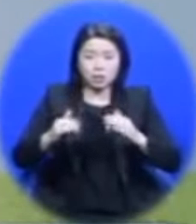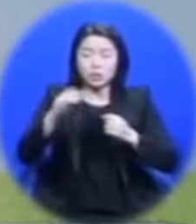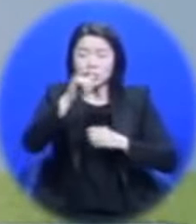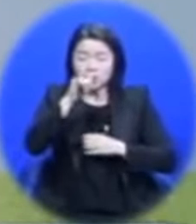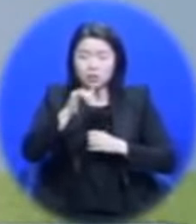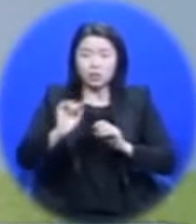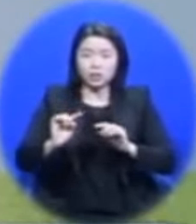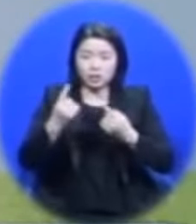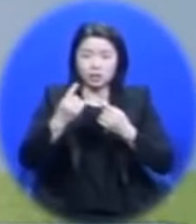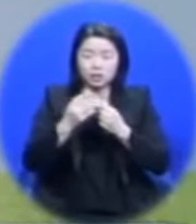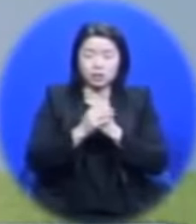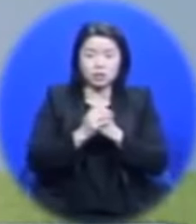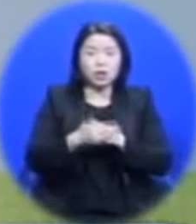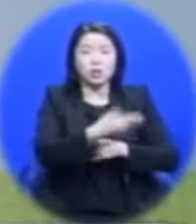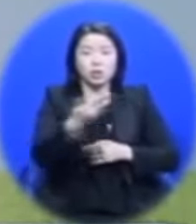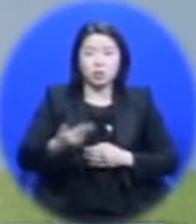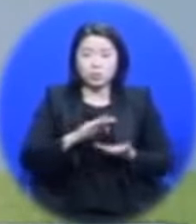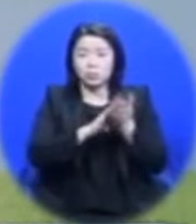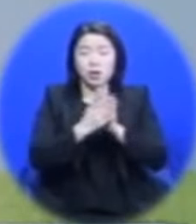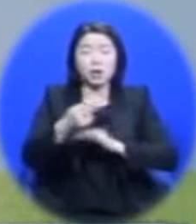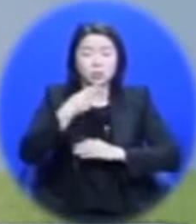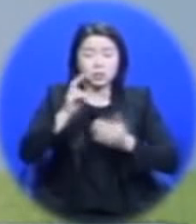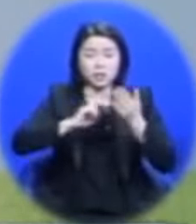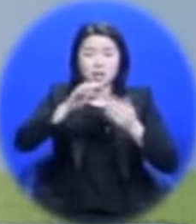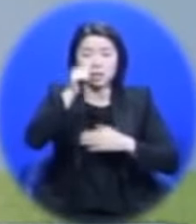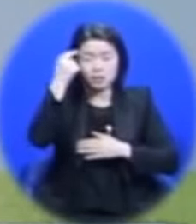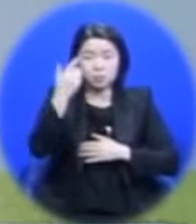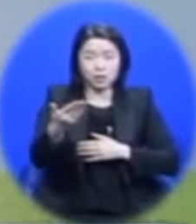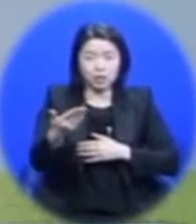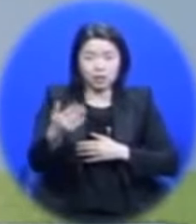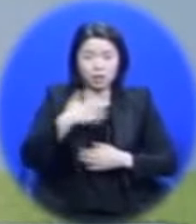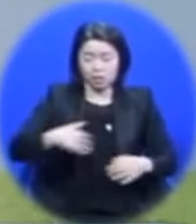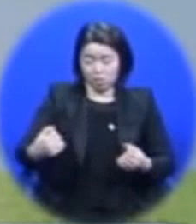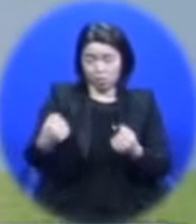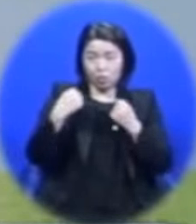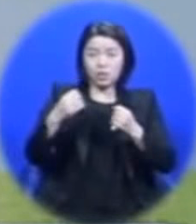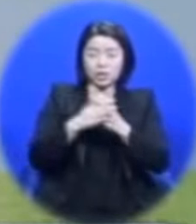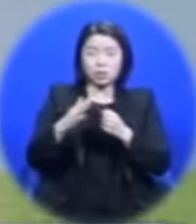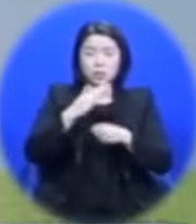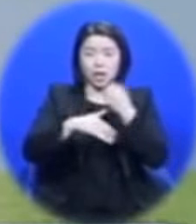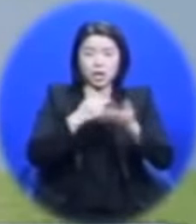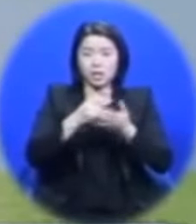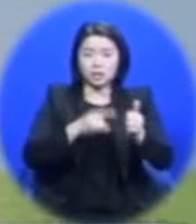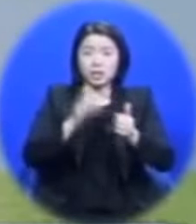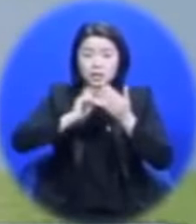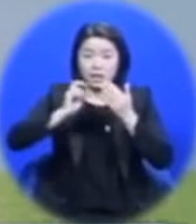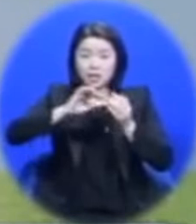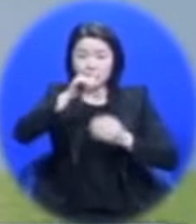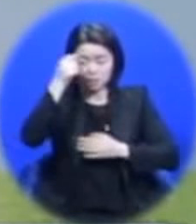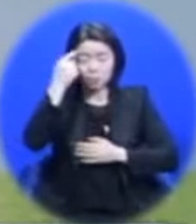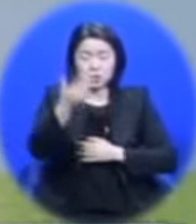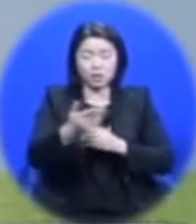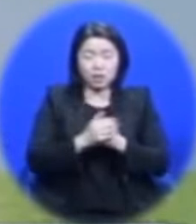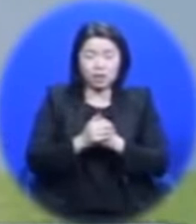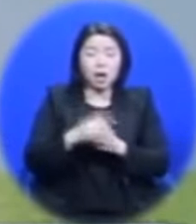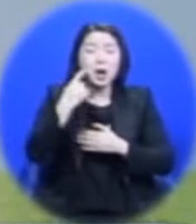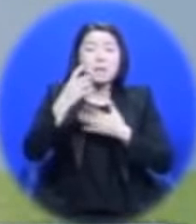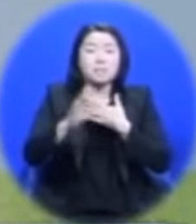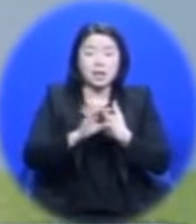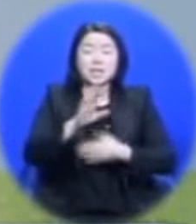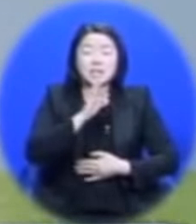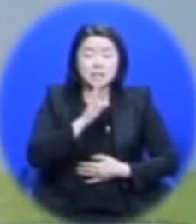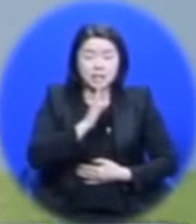여러분은 변함없이 찬양하십니까? 건강 때문에 하나님께 찬양하십니까? 만약에